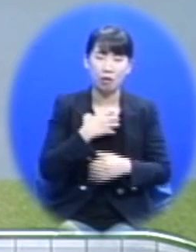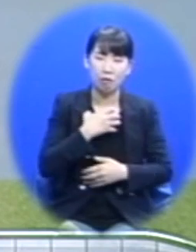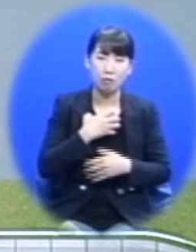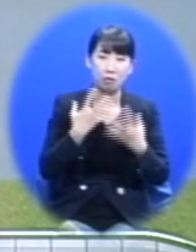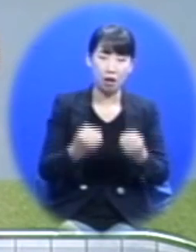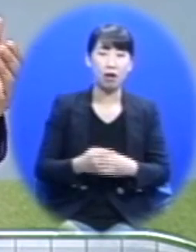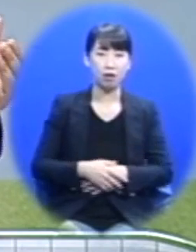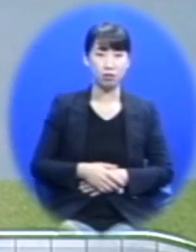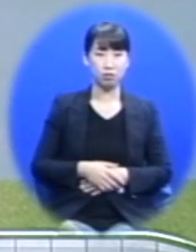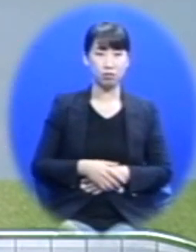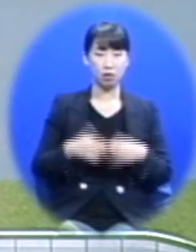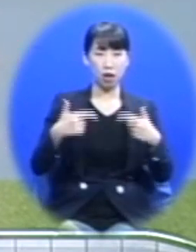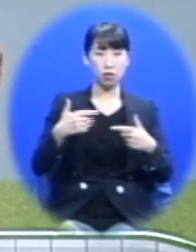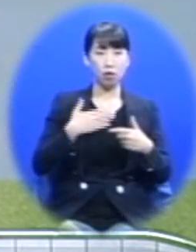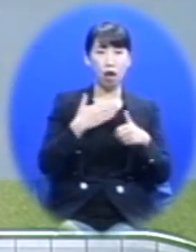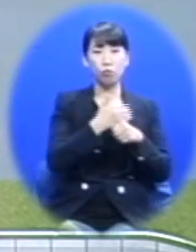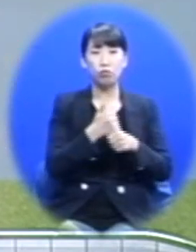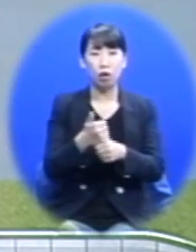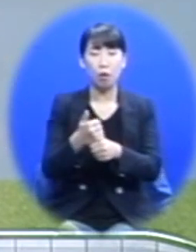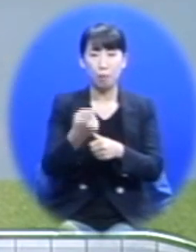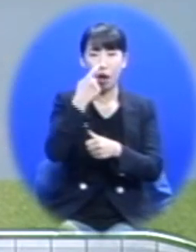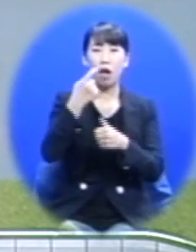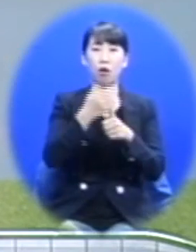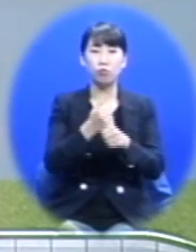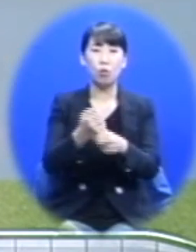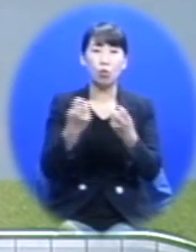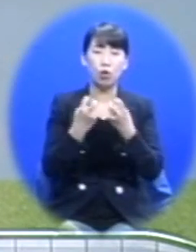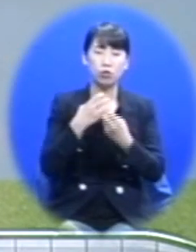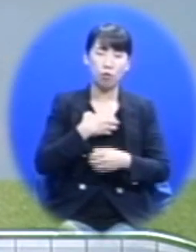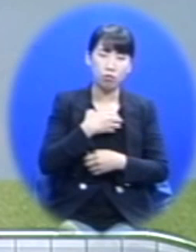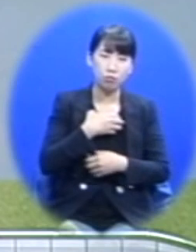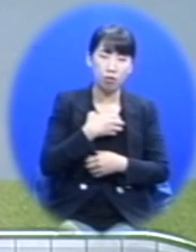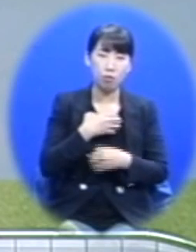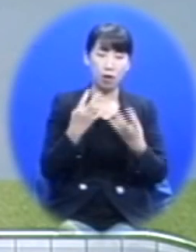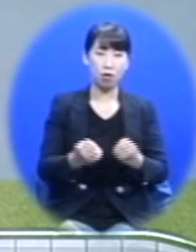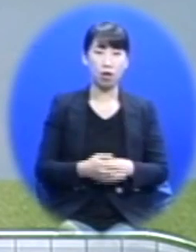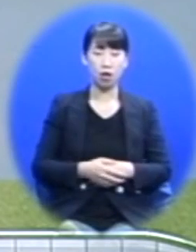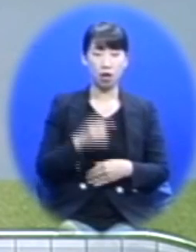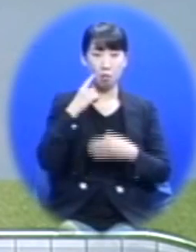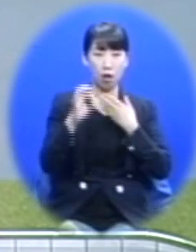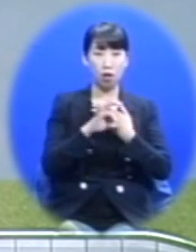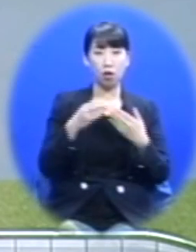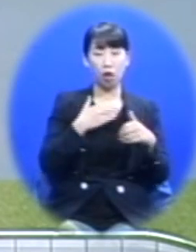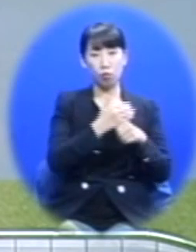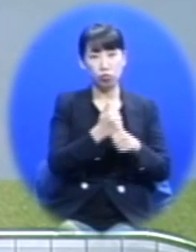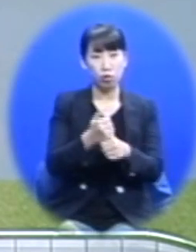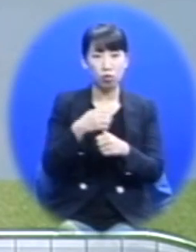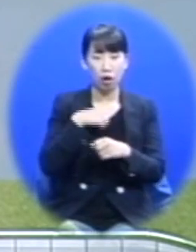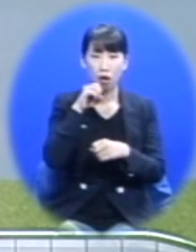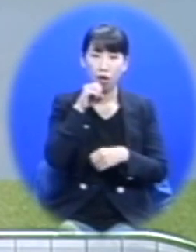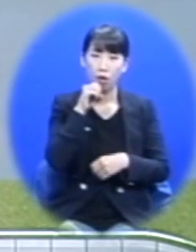항상 중국 공안이 자기를 붙들어 가면 어떡하나 걱정하며 살았어요. 만약에 중국 공안에게 붙들려 가면 나는 뭐라고 말을 해야